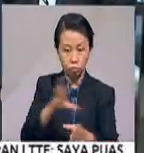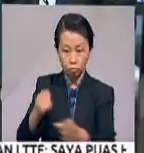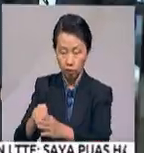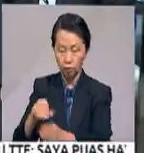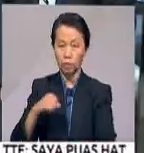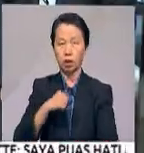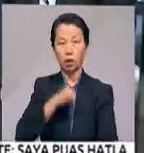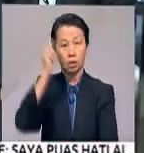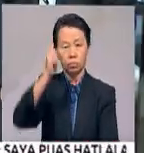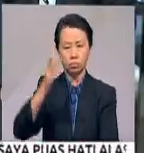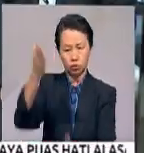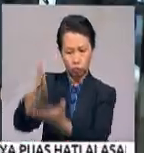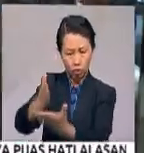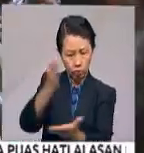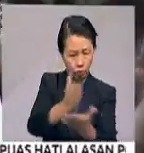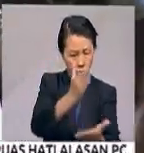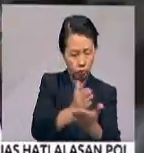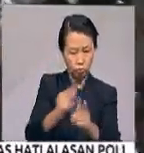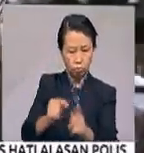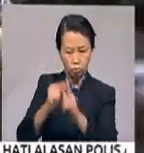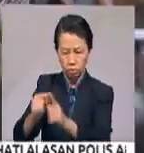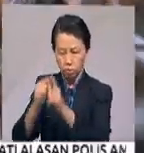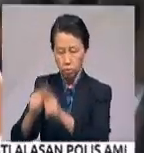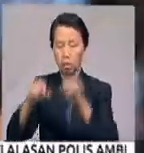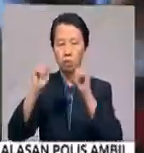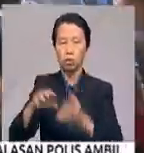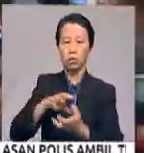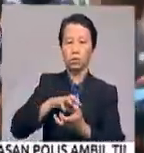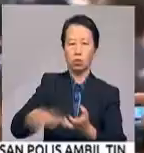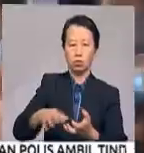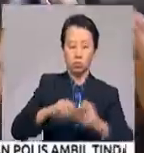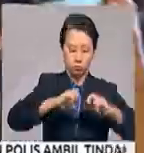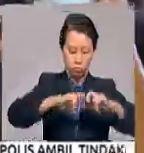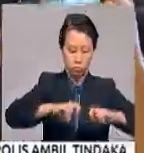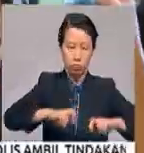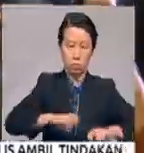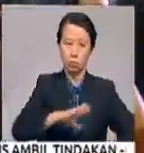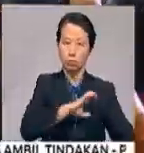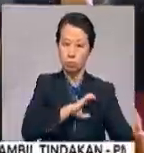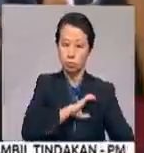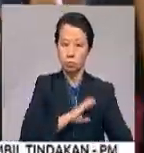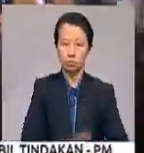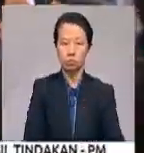ahli politik agar berhenti membuat kenyataan yang boleh menjejaskan siasatan.